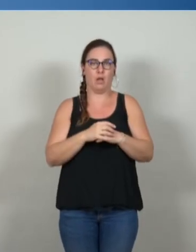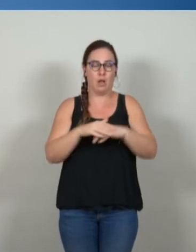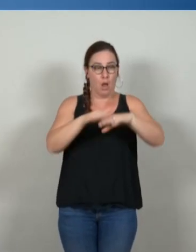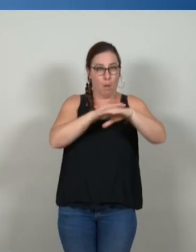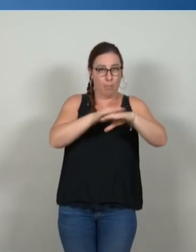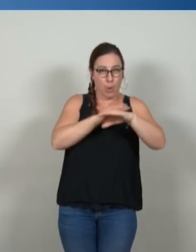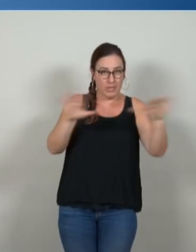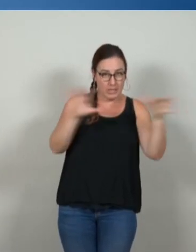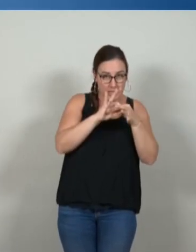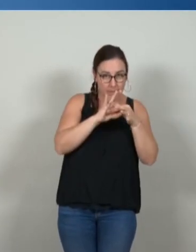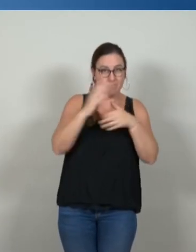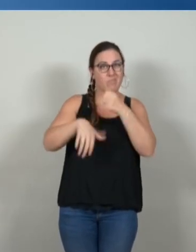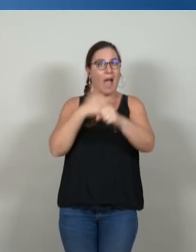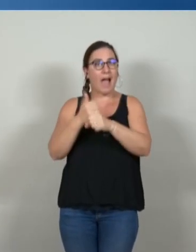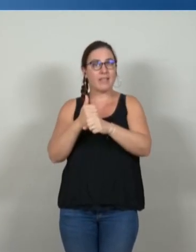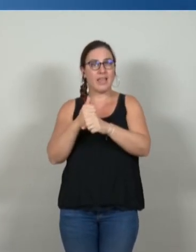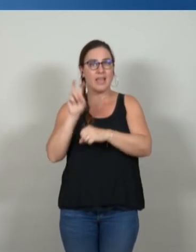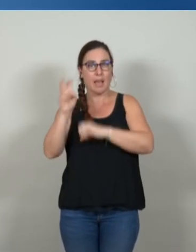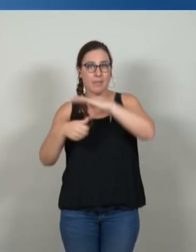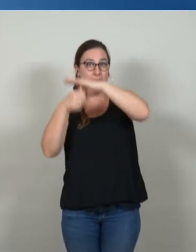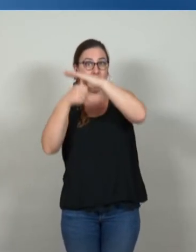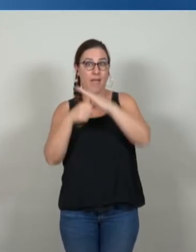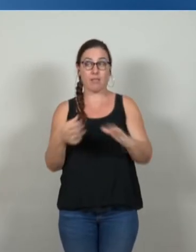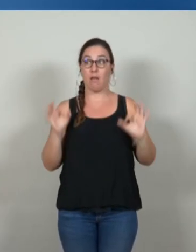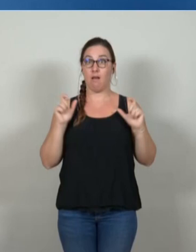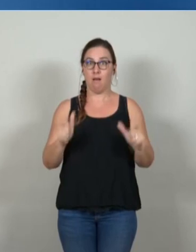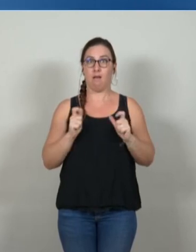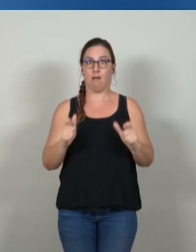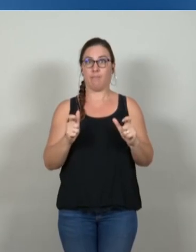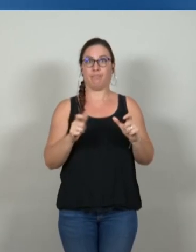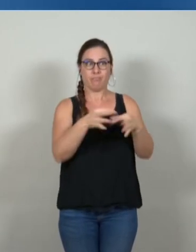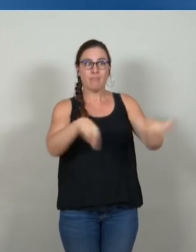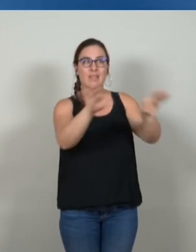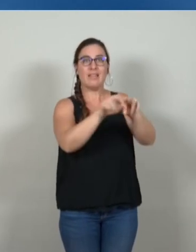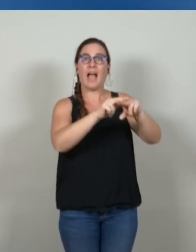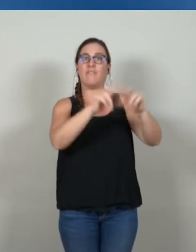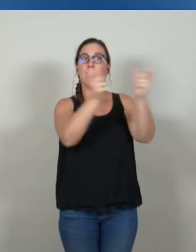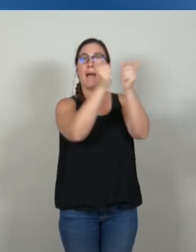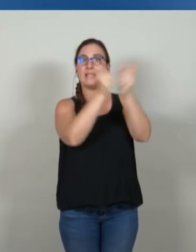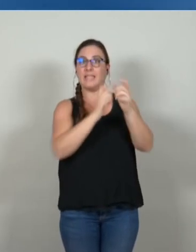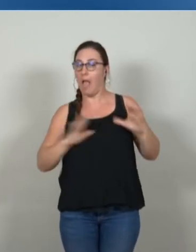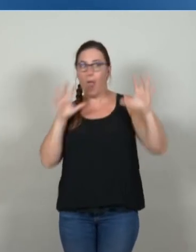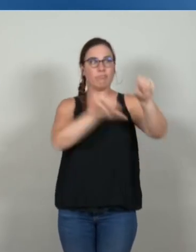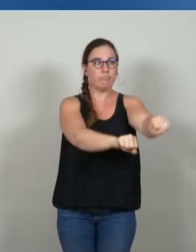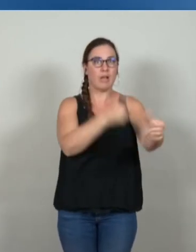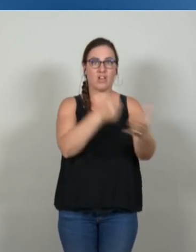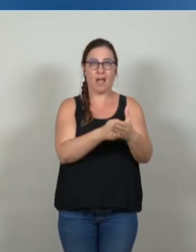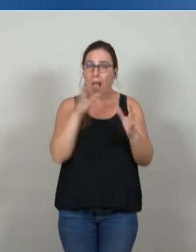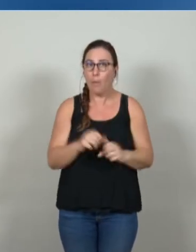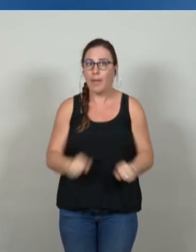de la décapitale verte permettait de préempter les friches urbaines de la Bastille c'est comme incroyable